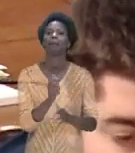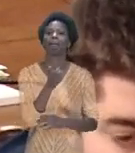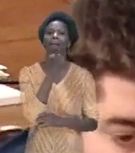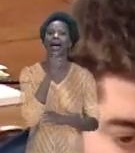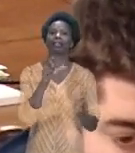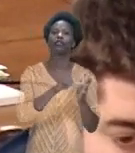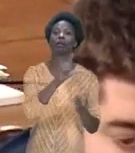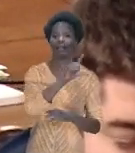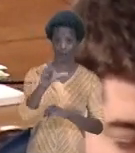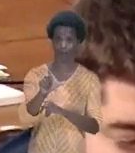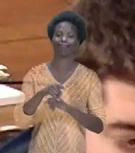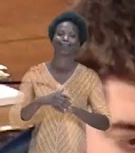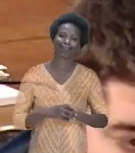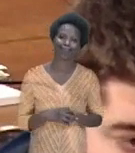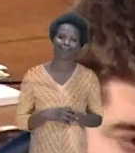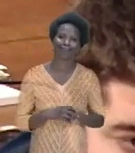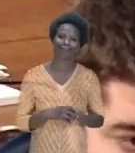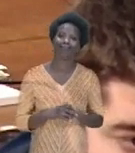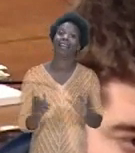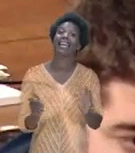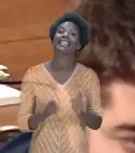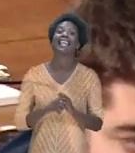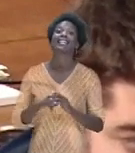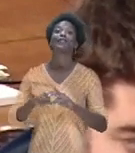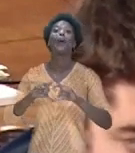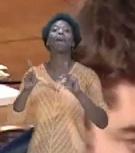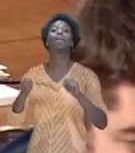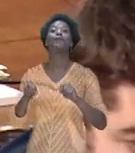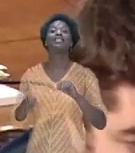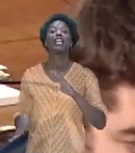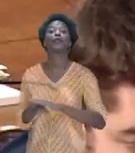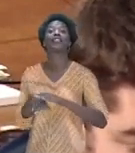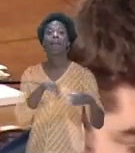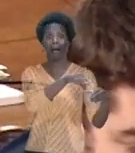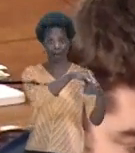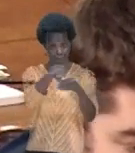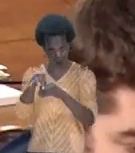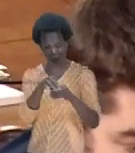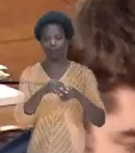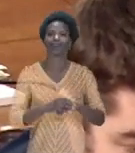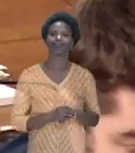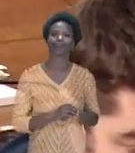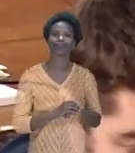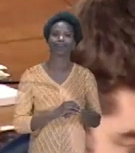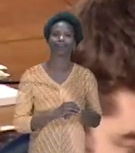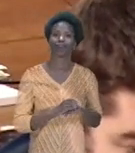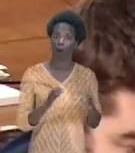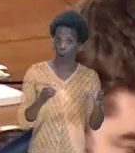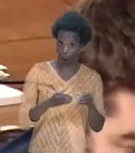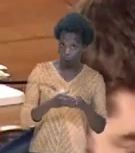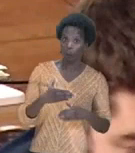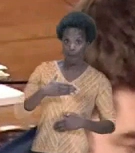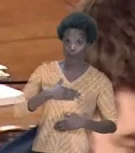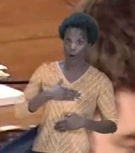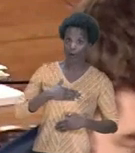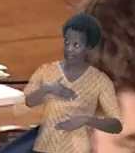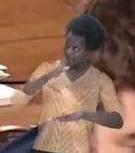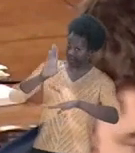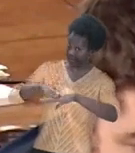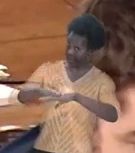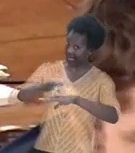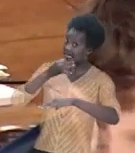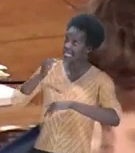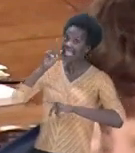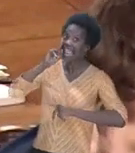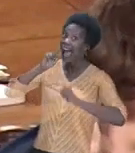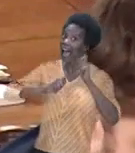au moment du vote du budget primitif, et alors que notre groupe d'ailleurs vous mettait en garde sur la